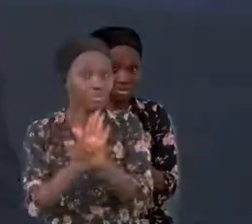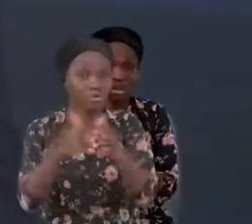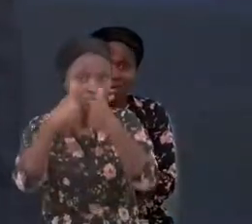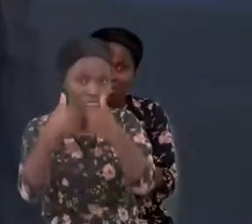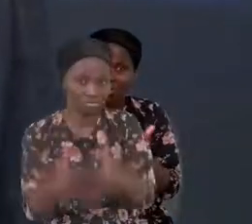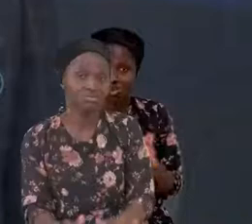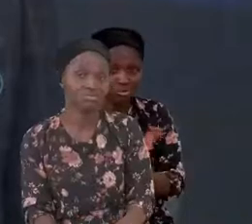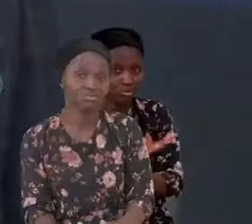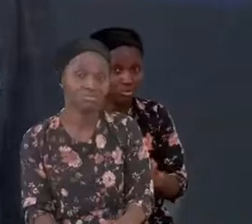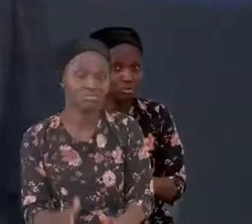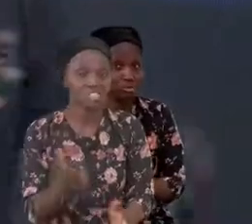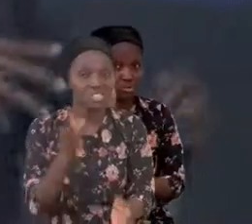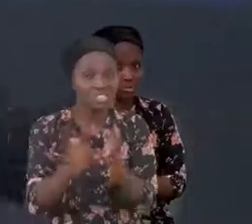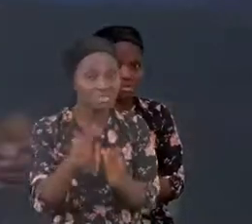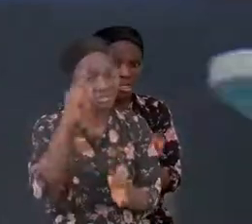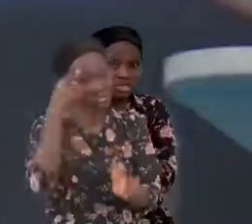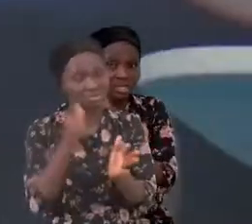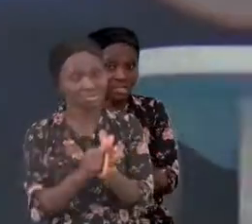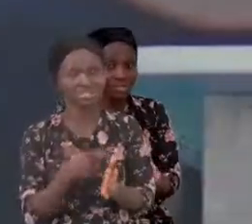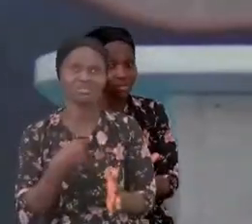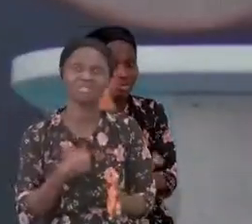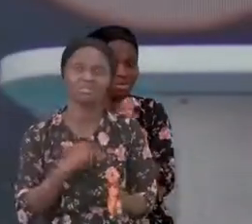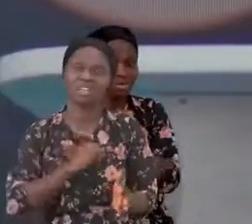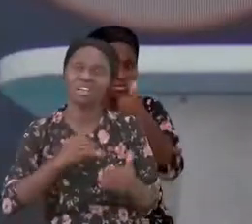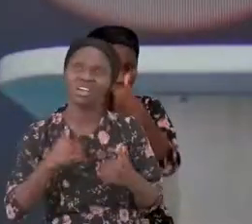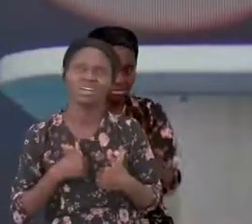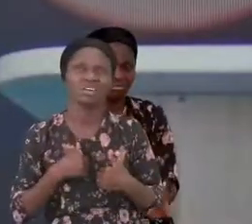enduré, j'ai assez couru,